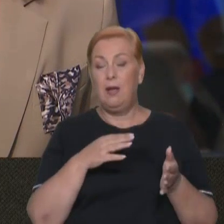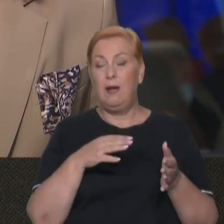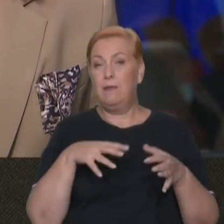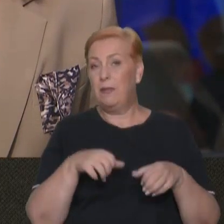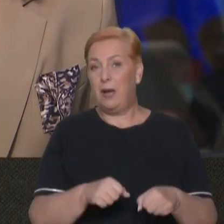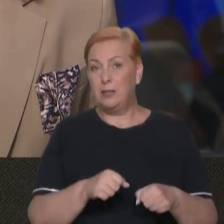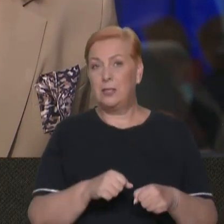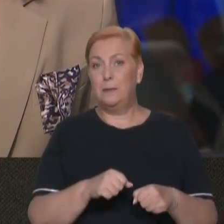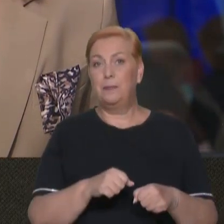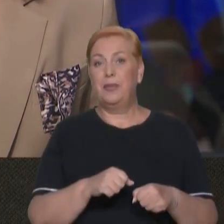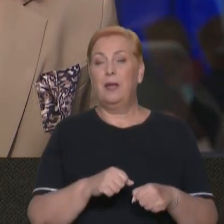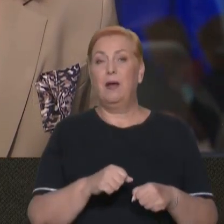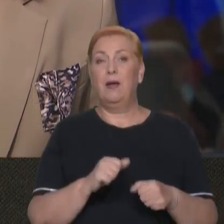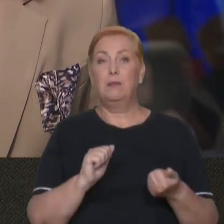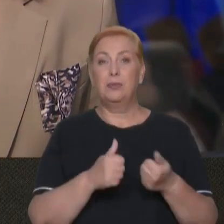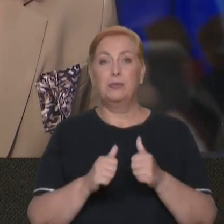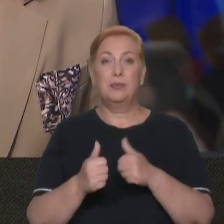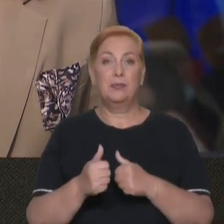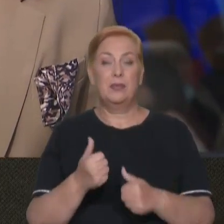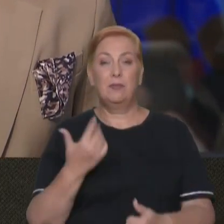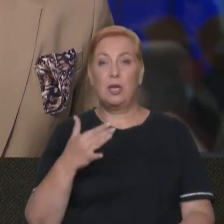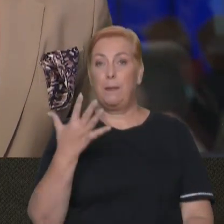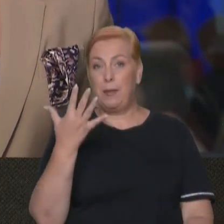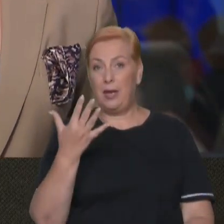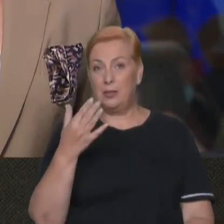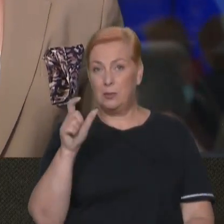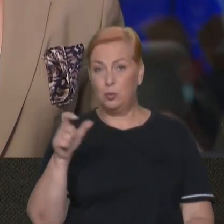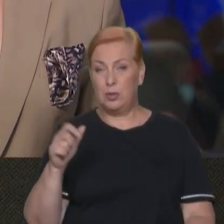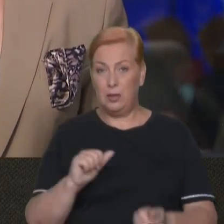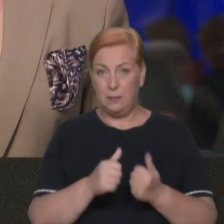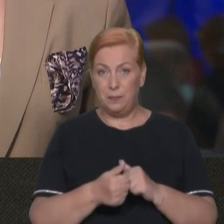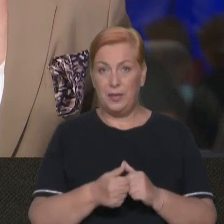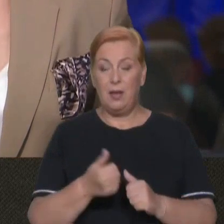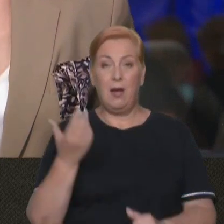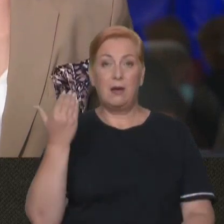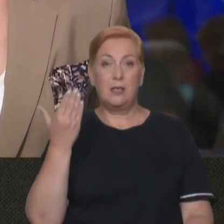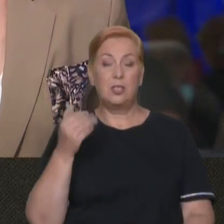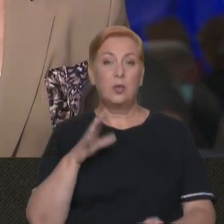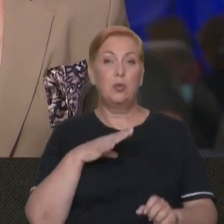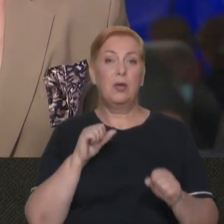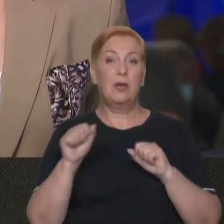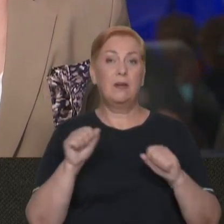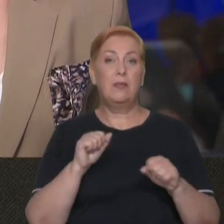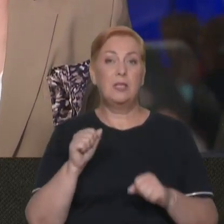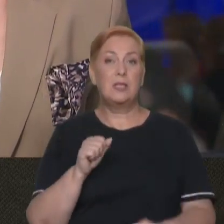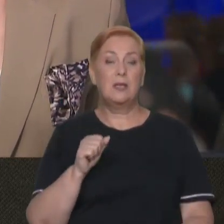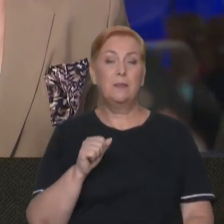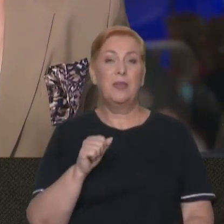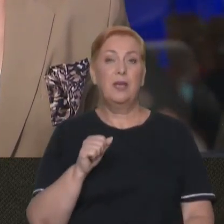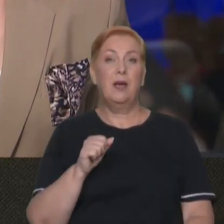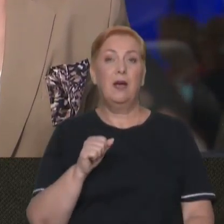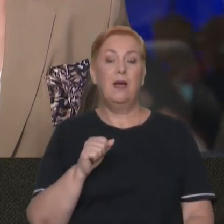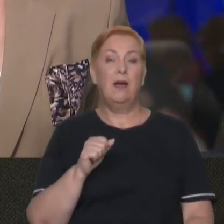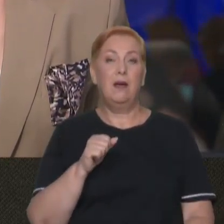також одна з керівниць з'являється США уминець яка раніше керувала кирилівською селищною радою сьогодні вже сидить в полоні